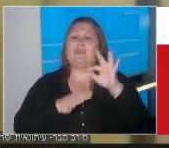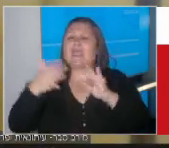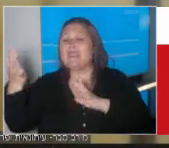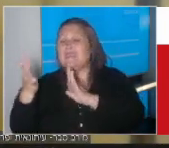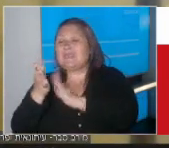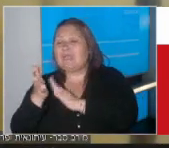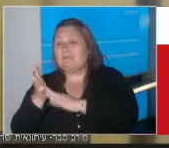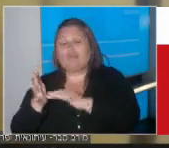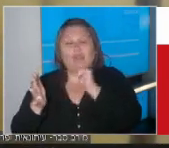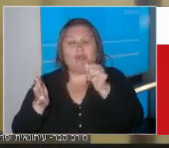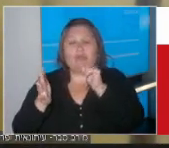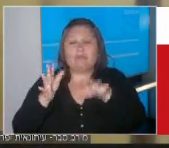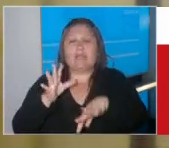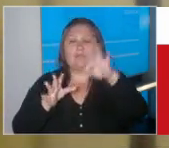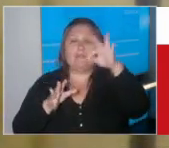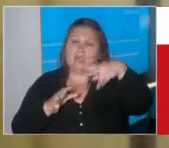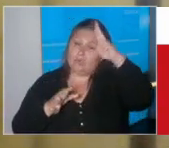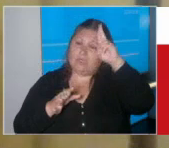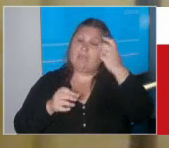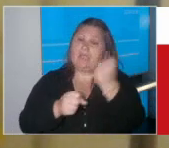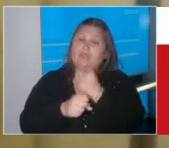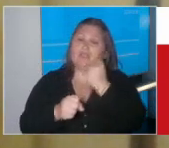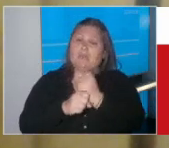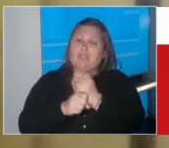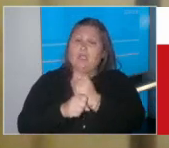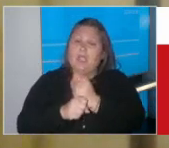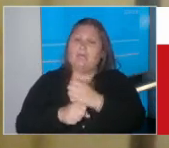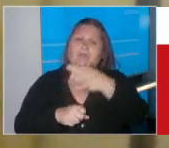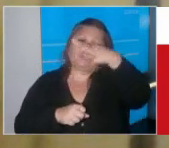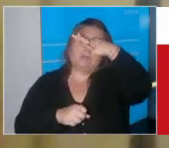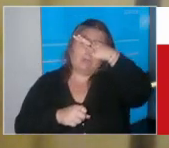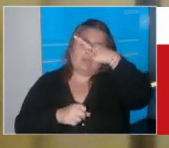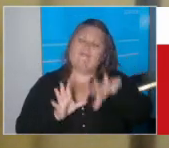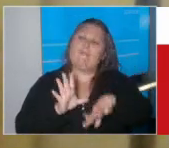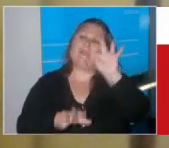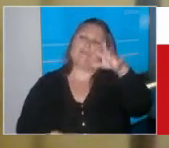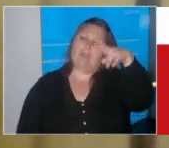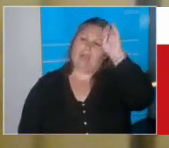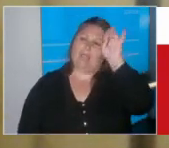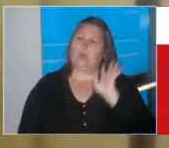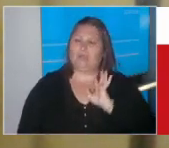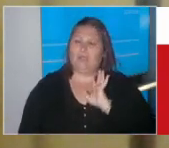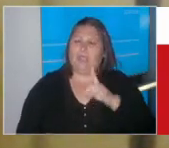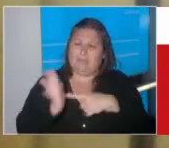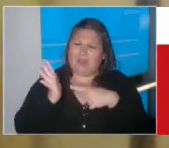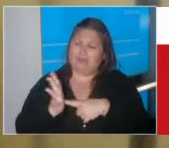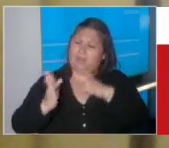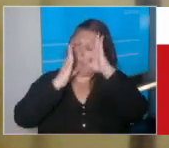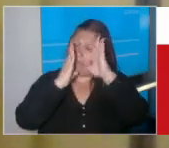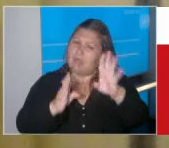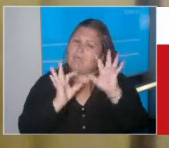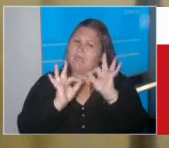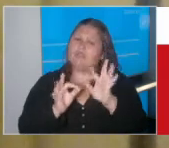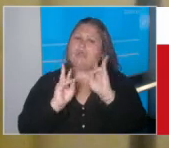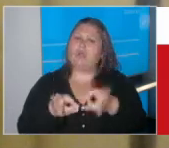שלא רוצים להצביע לליכוד יעשו מה שהם עשו עד היום, הם סותמים את האף, ומצביעים מכיוון כן. שהם מאמינים שהוא באמת